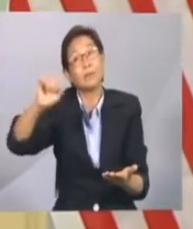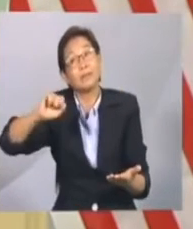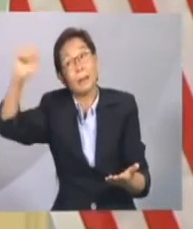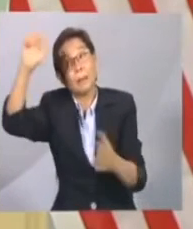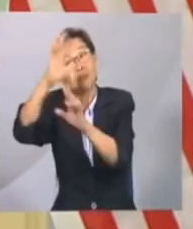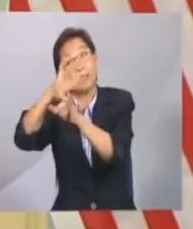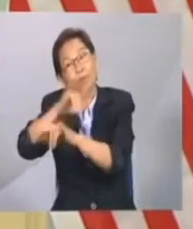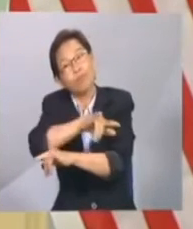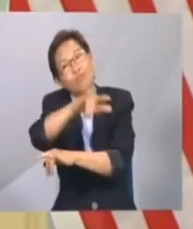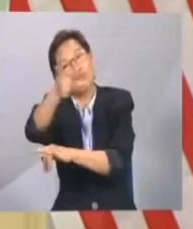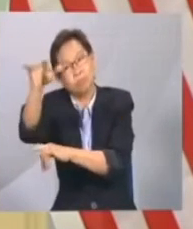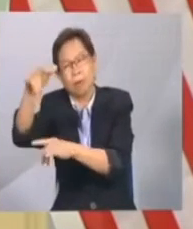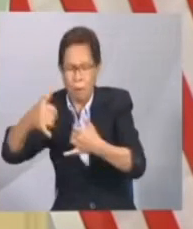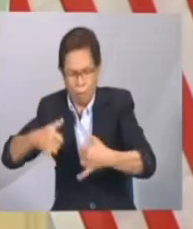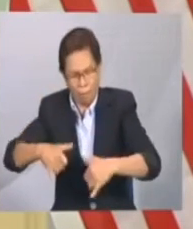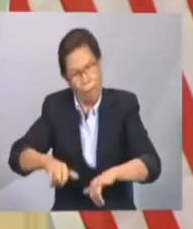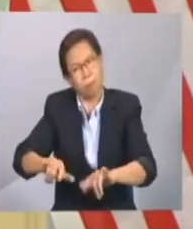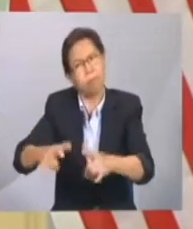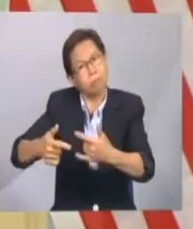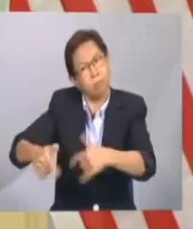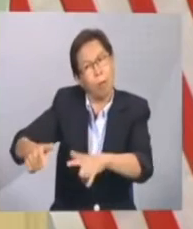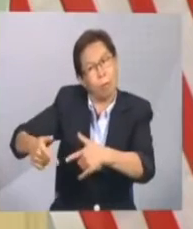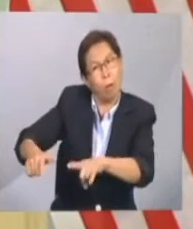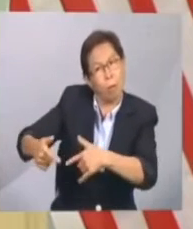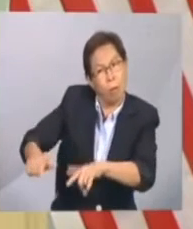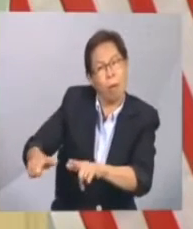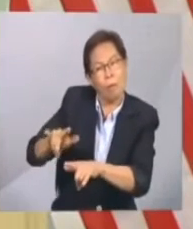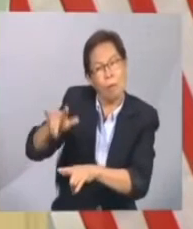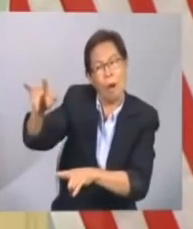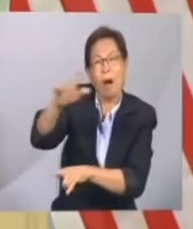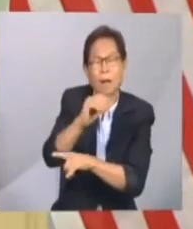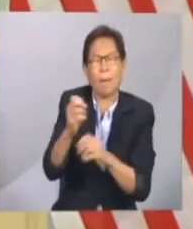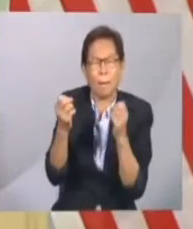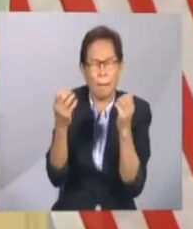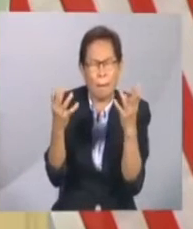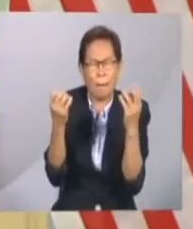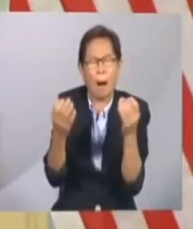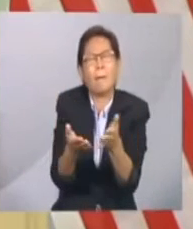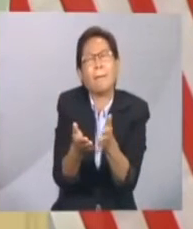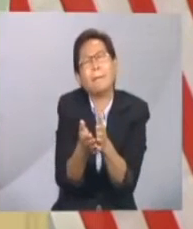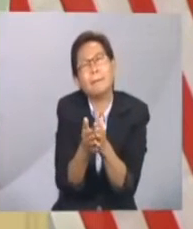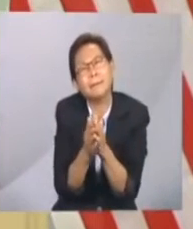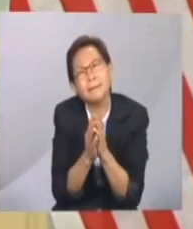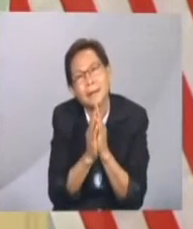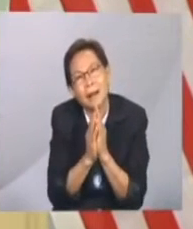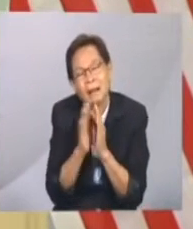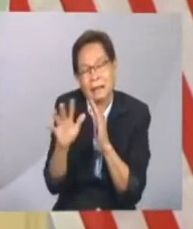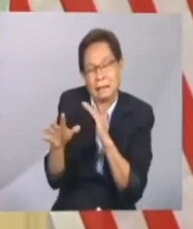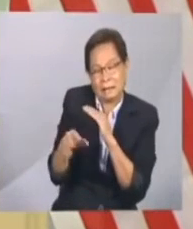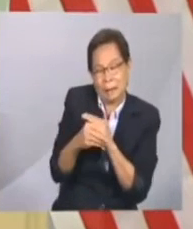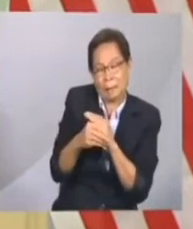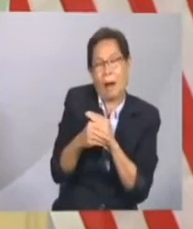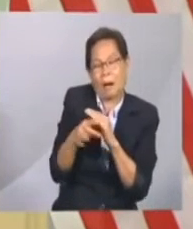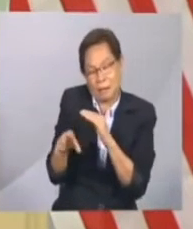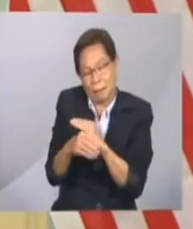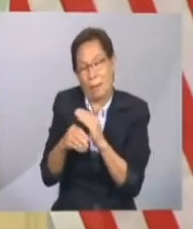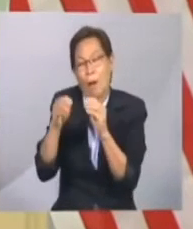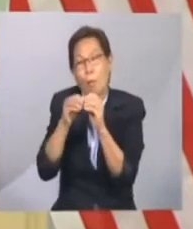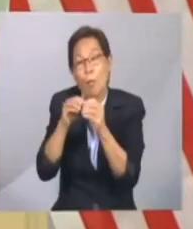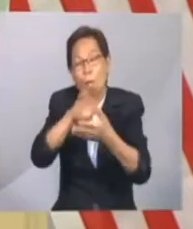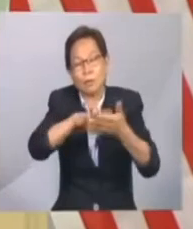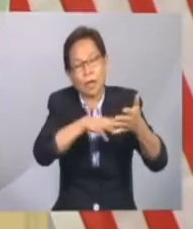dan Sarawak masih dibenarkan. Malah ramai yang meminta supaya ditambahkan jadual penerbangan